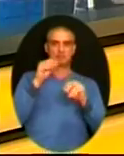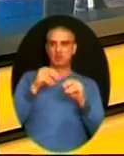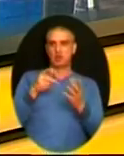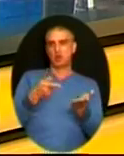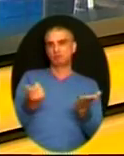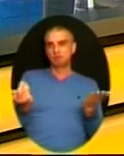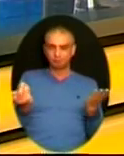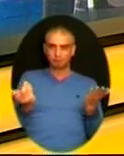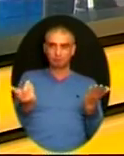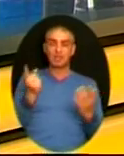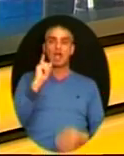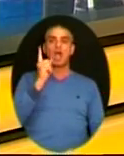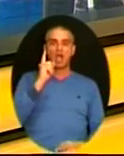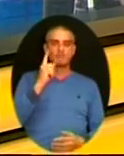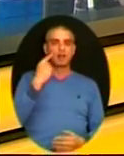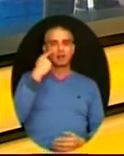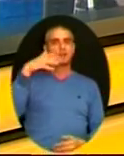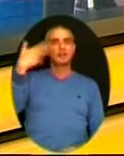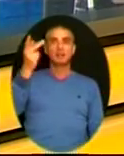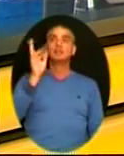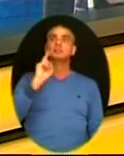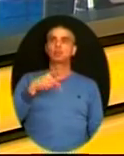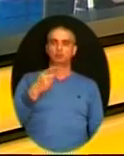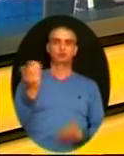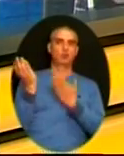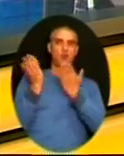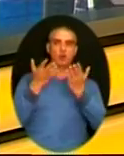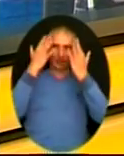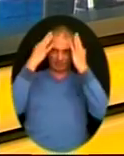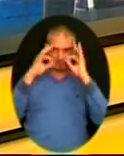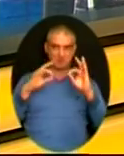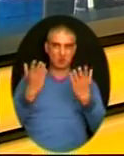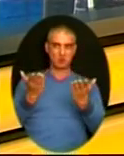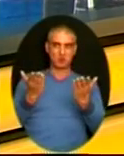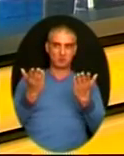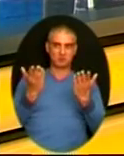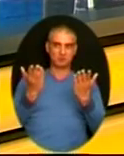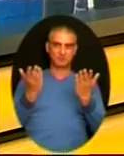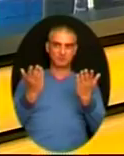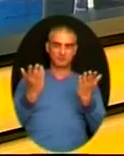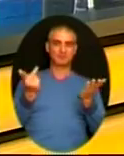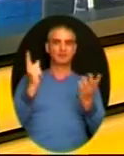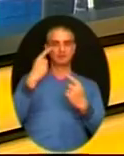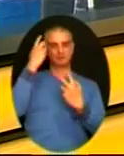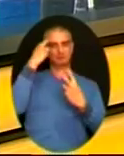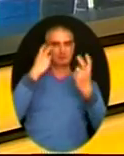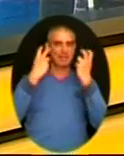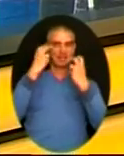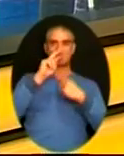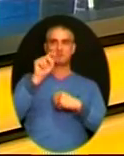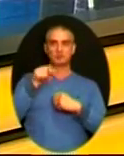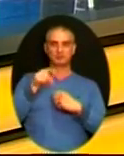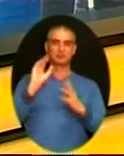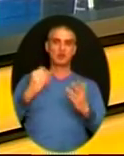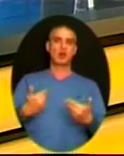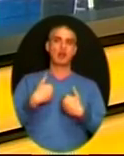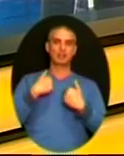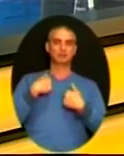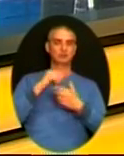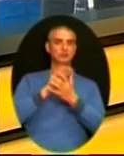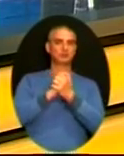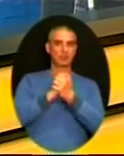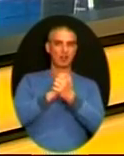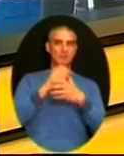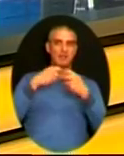הטיקט הזה. אבל ימים יגידו ויש לנו עורך מכובד ובעל ידע רב בעניין שיוכל לעזור לנו. שלום